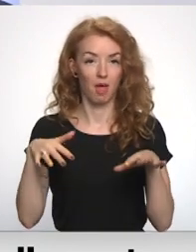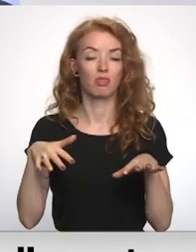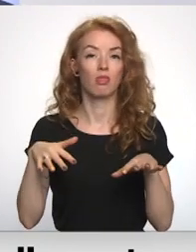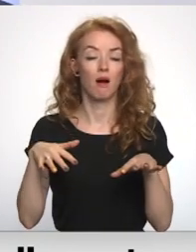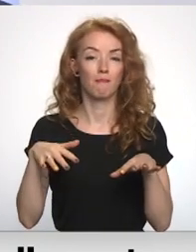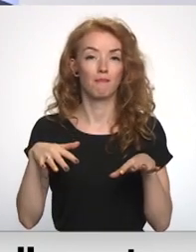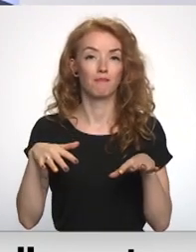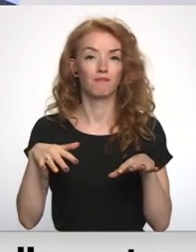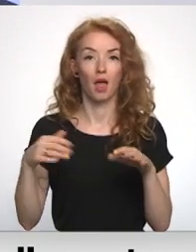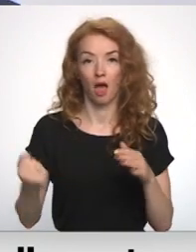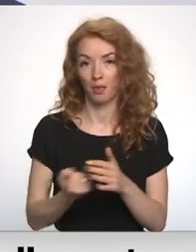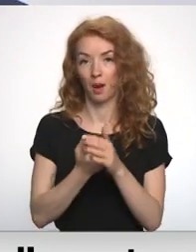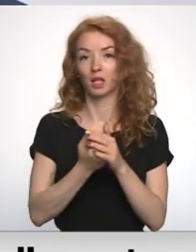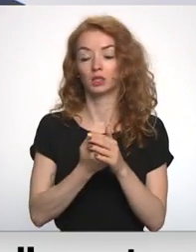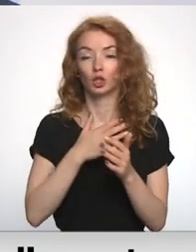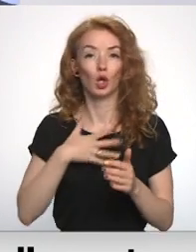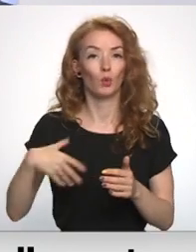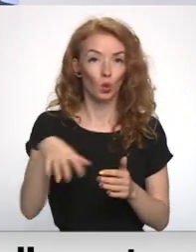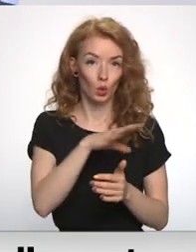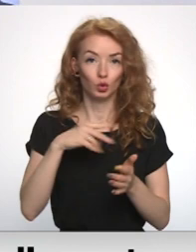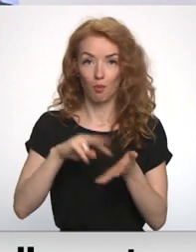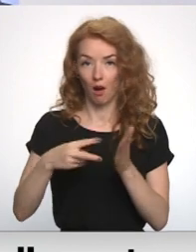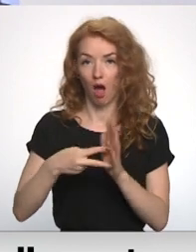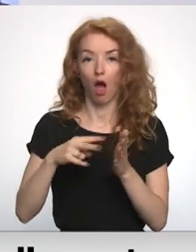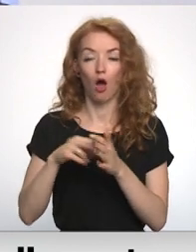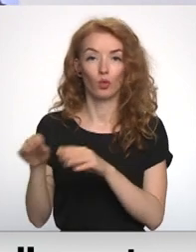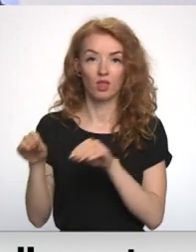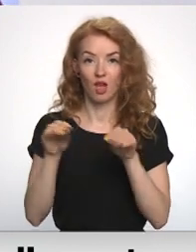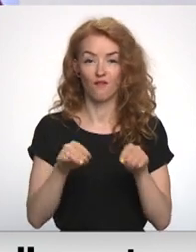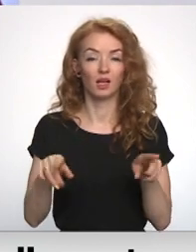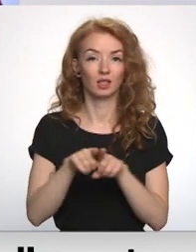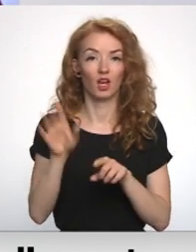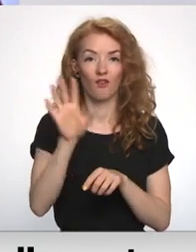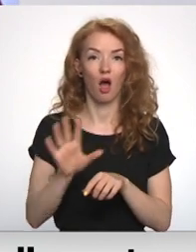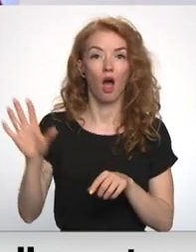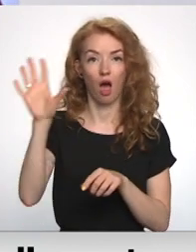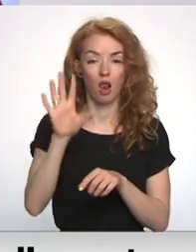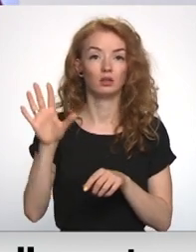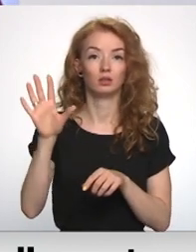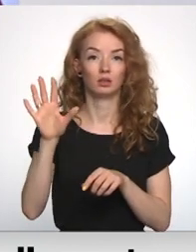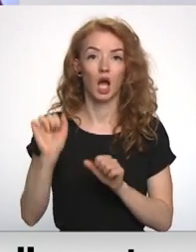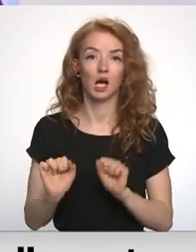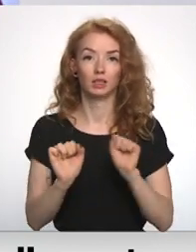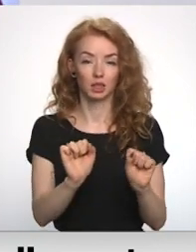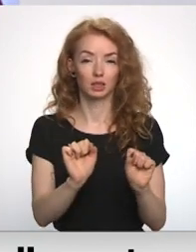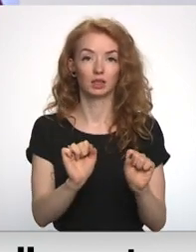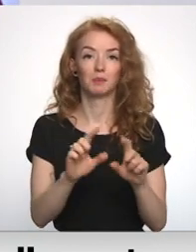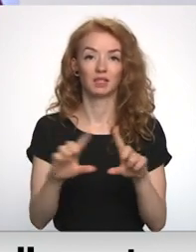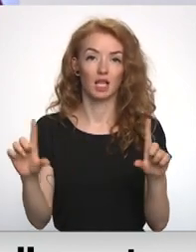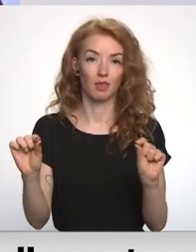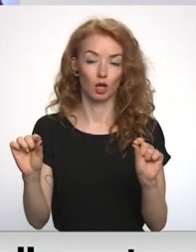saimai, atbalstīt mūsu plānu, ieviest arī valsts aizsardzības dienestu.